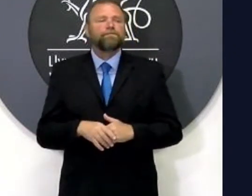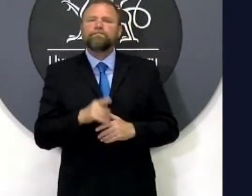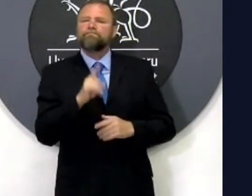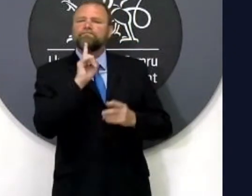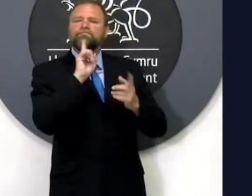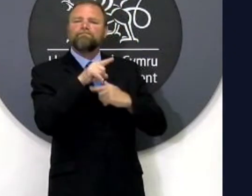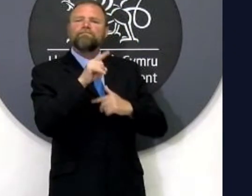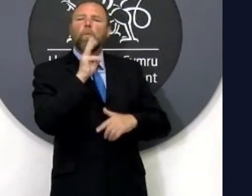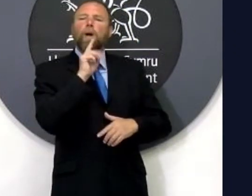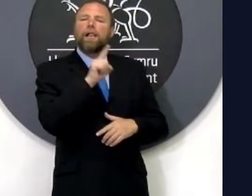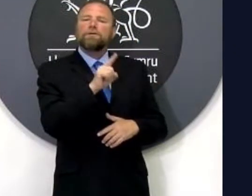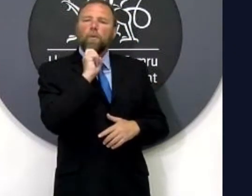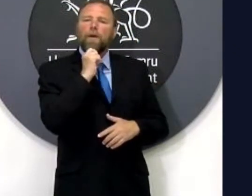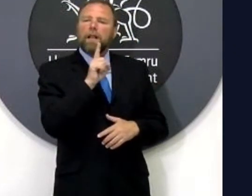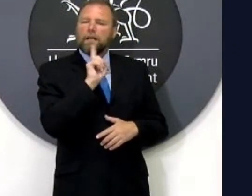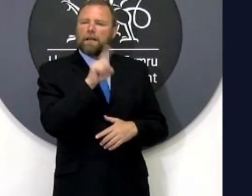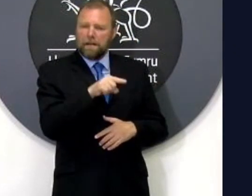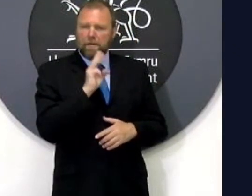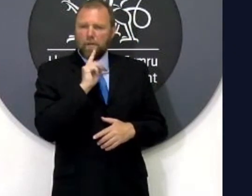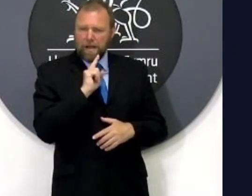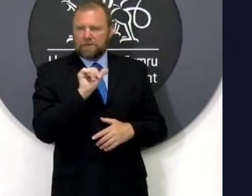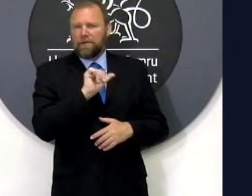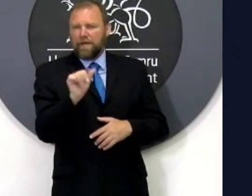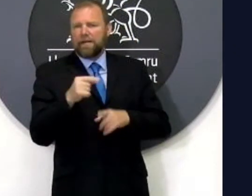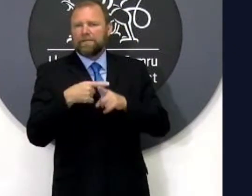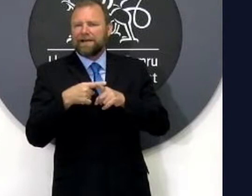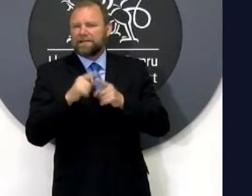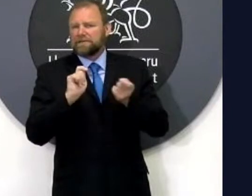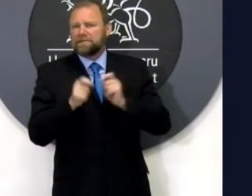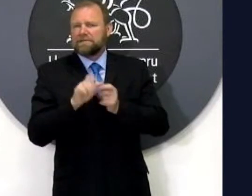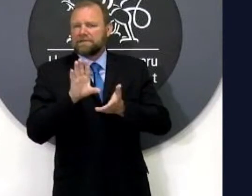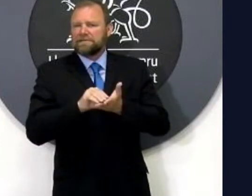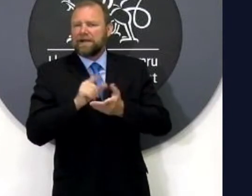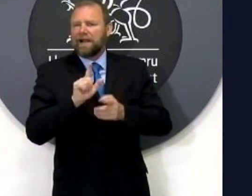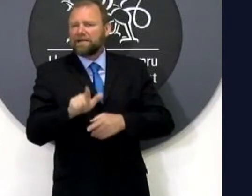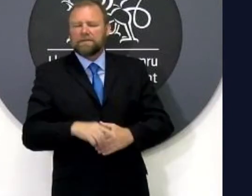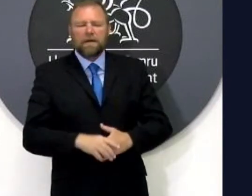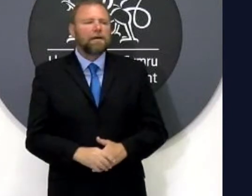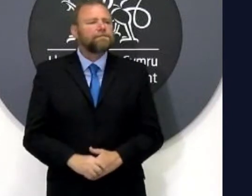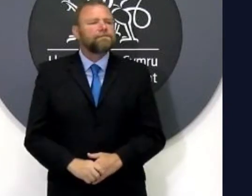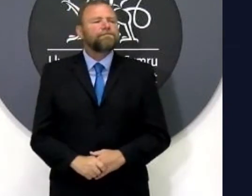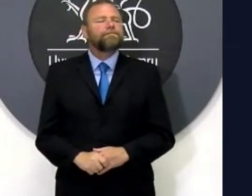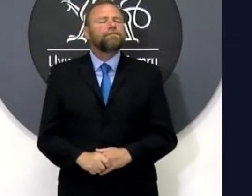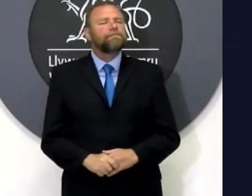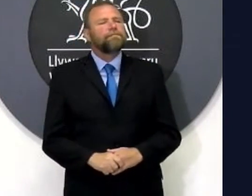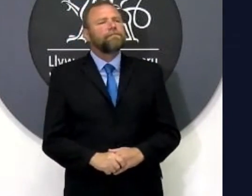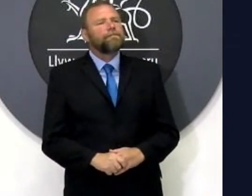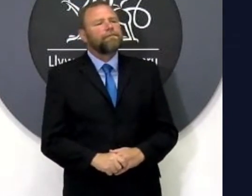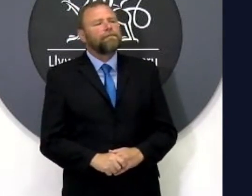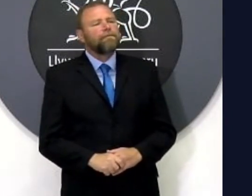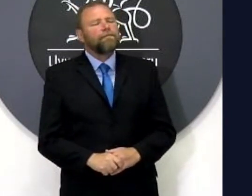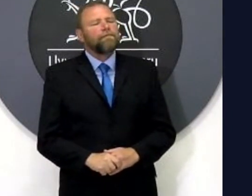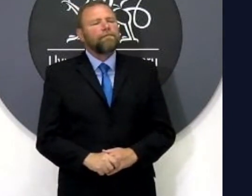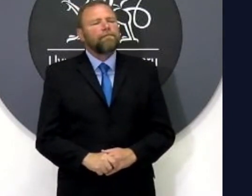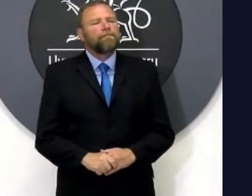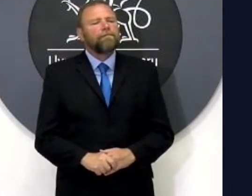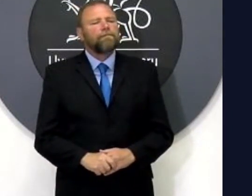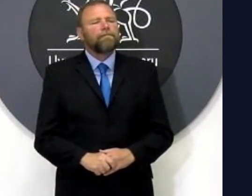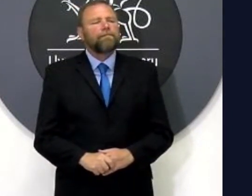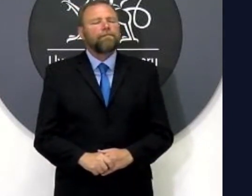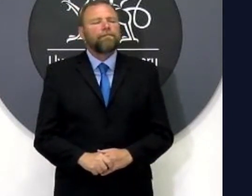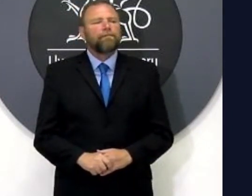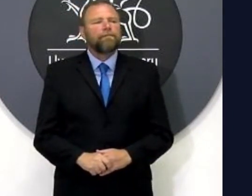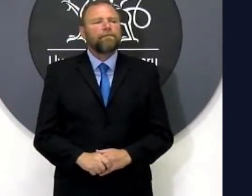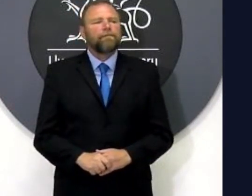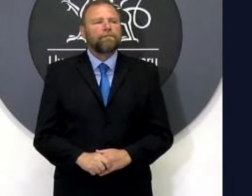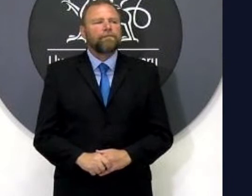pryd i ni'n llacio ar y cyfyngiadau sydd wedi bod gyda ni ers dipyn o amser. Ond i ni yn gobeithio y bydd